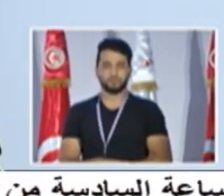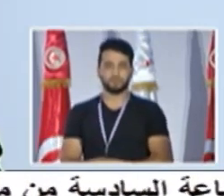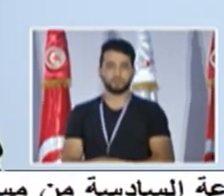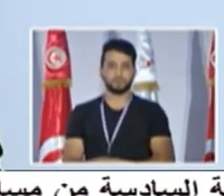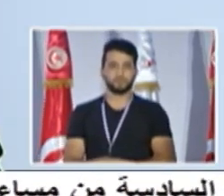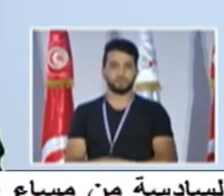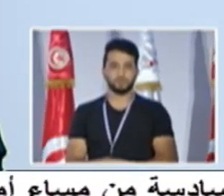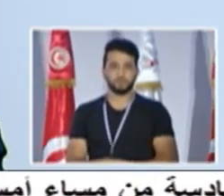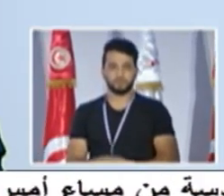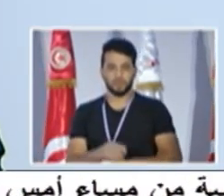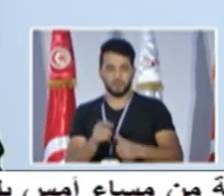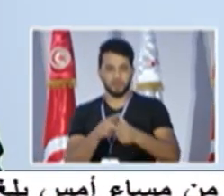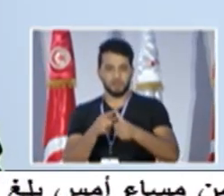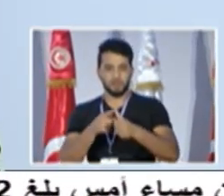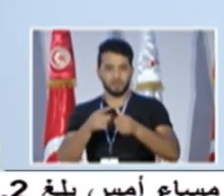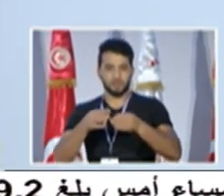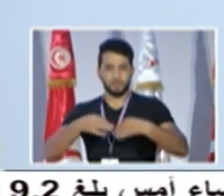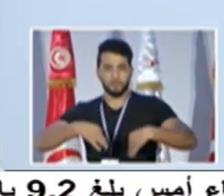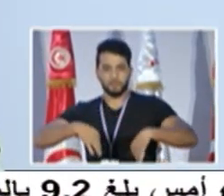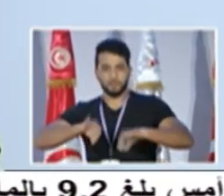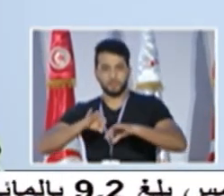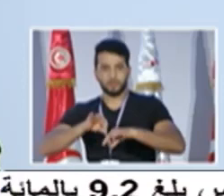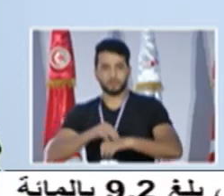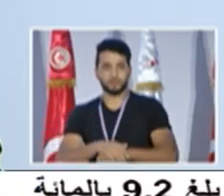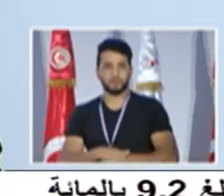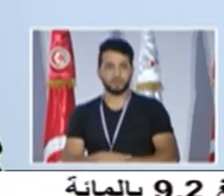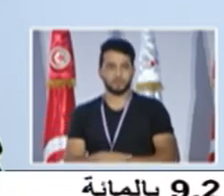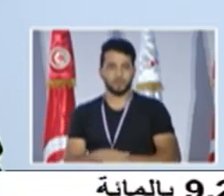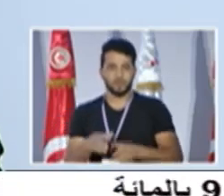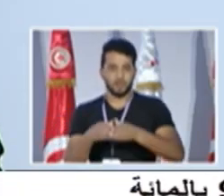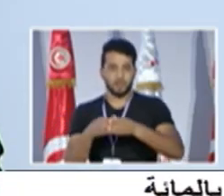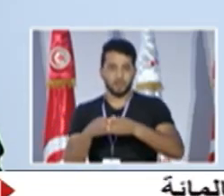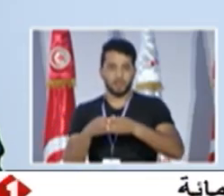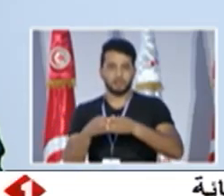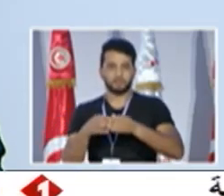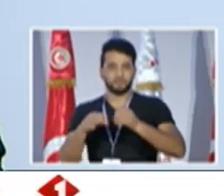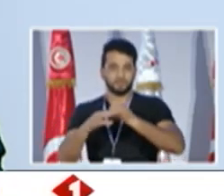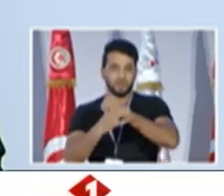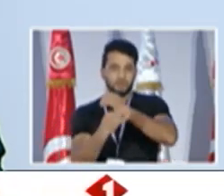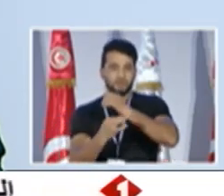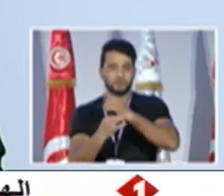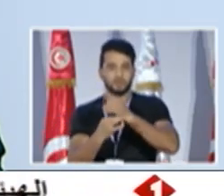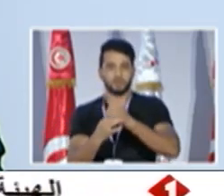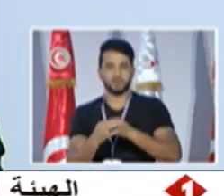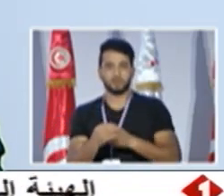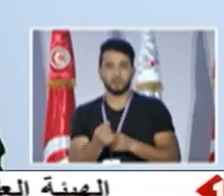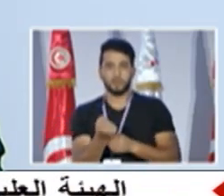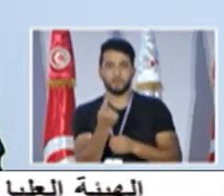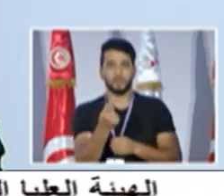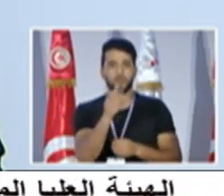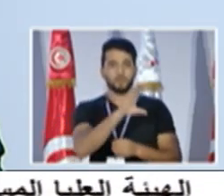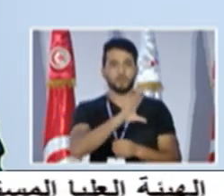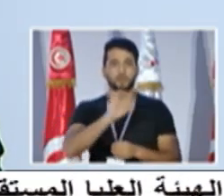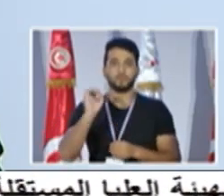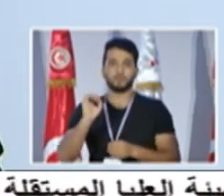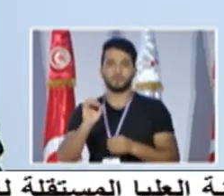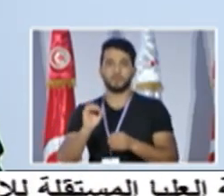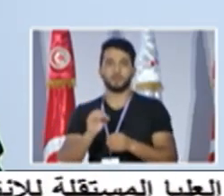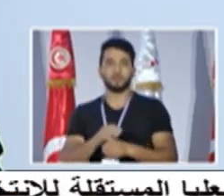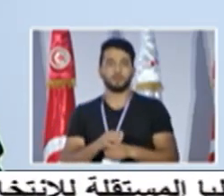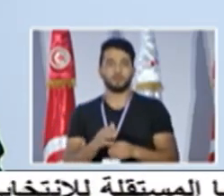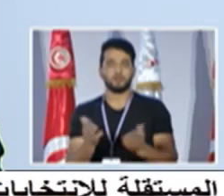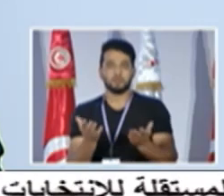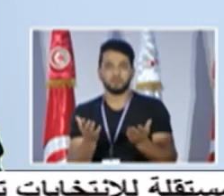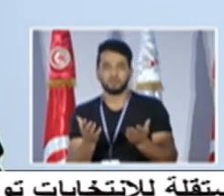عندنا في الهيئه الفرعيه بال جسرين على مائه وخمسه مركز اقتراع فيهم